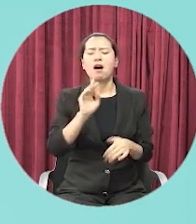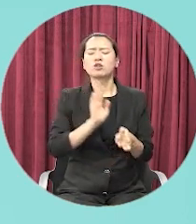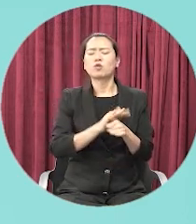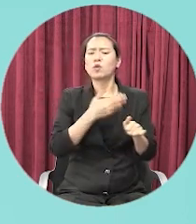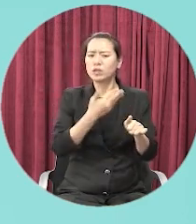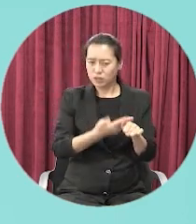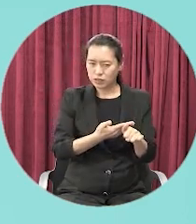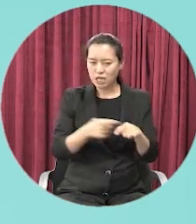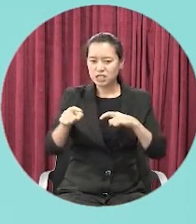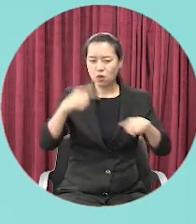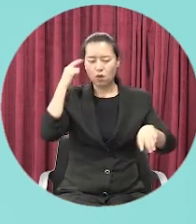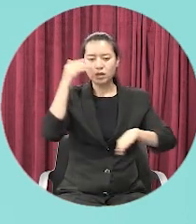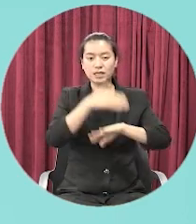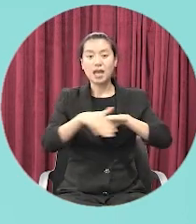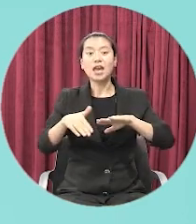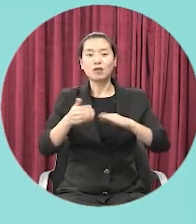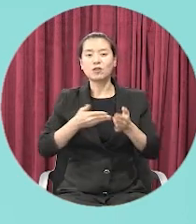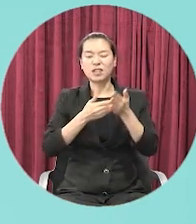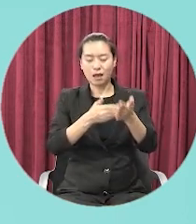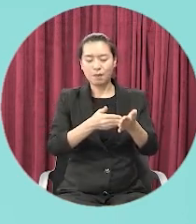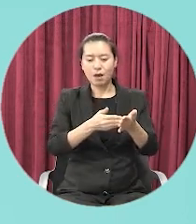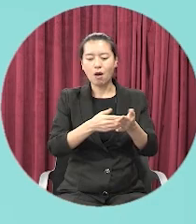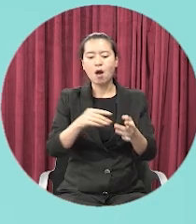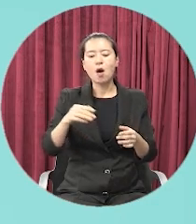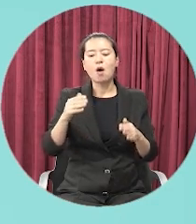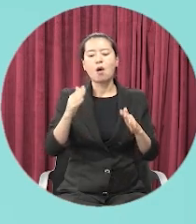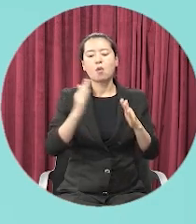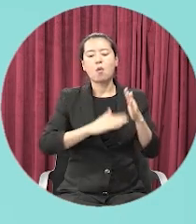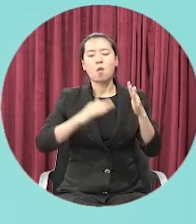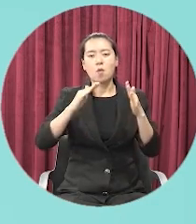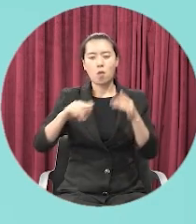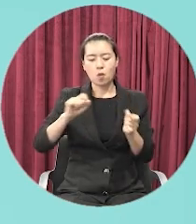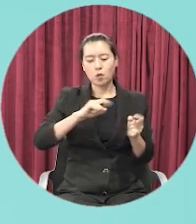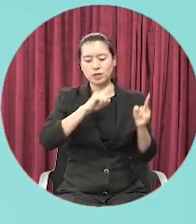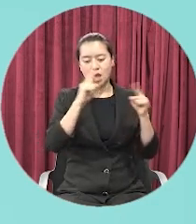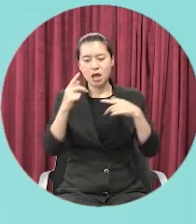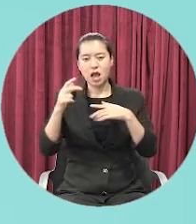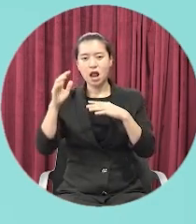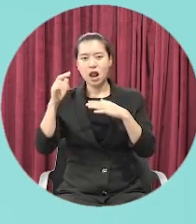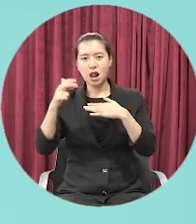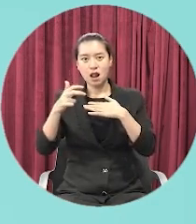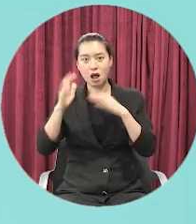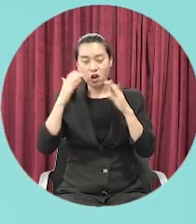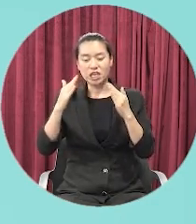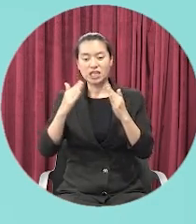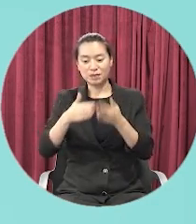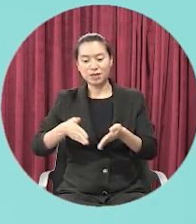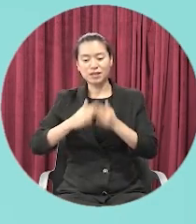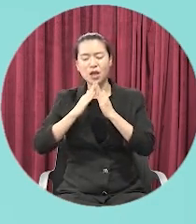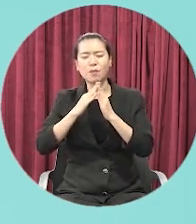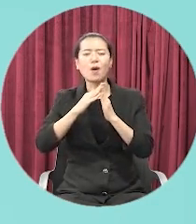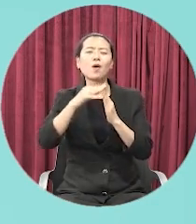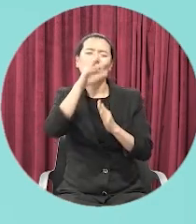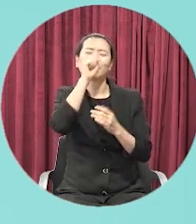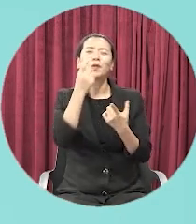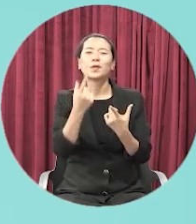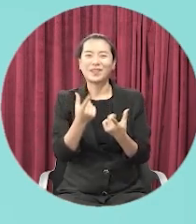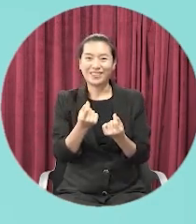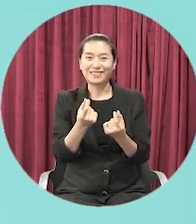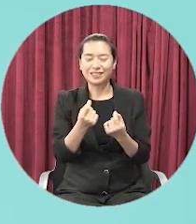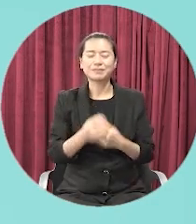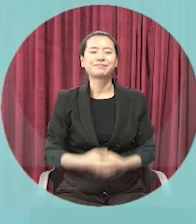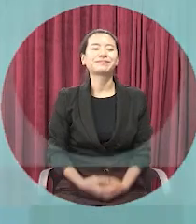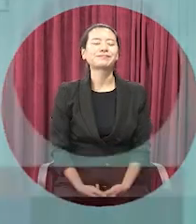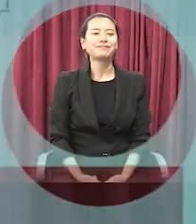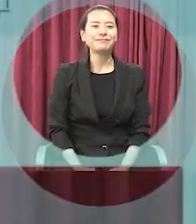연결이 돼서 이런 공원이 잘 병원이 잘 성공적으로 잘 진행될 수 있었으면 좋겠습니다 예